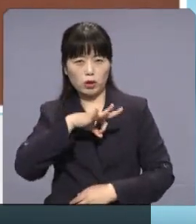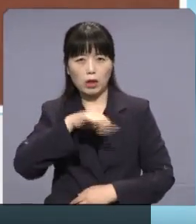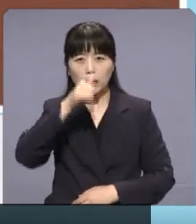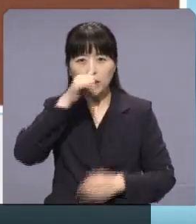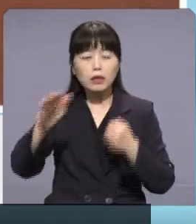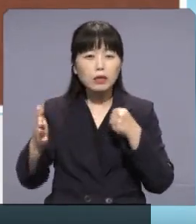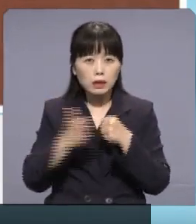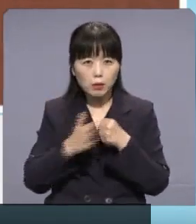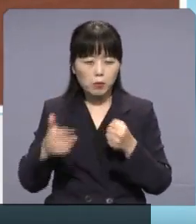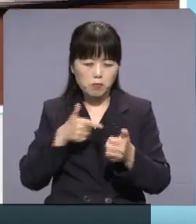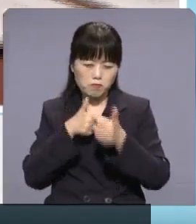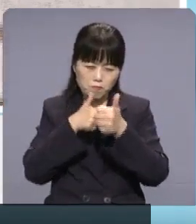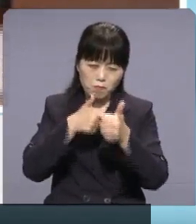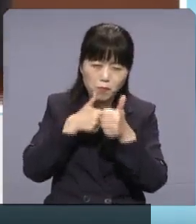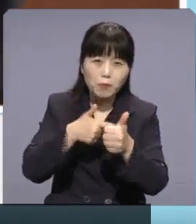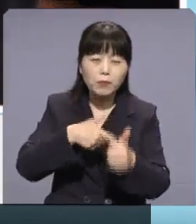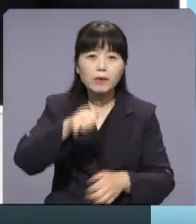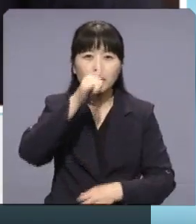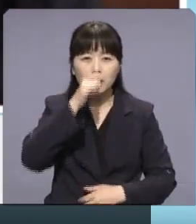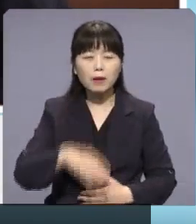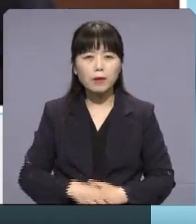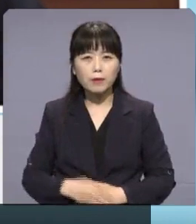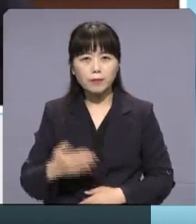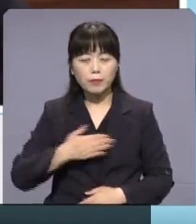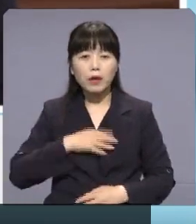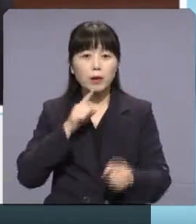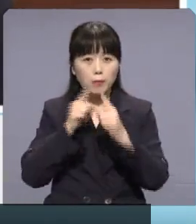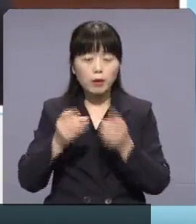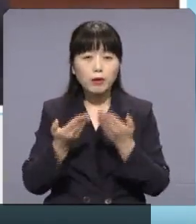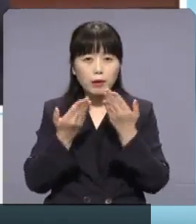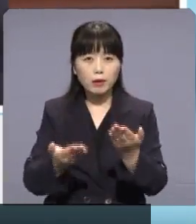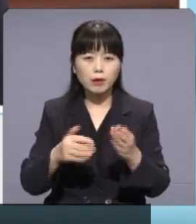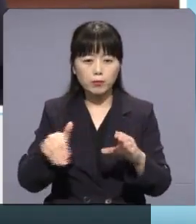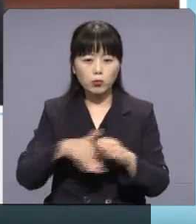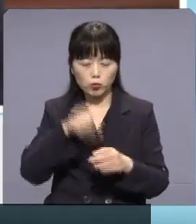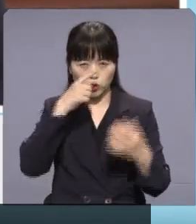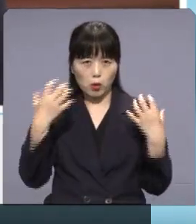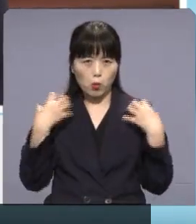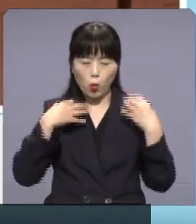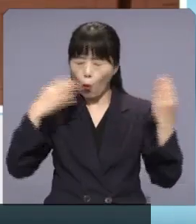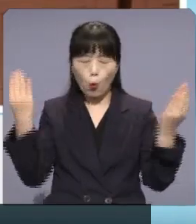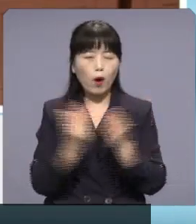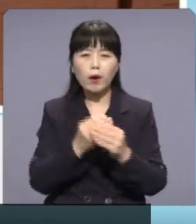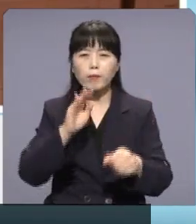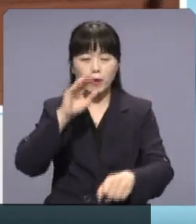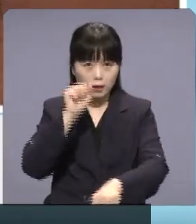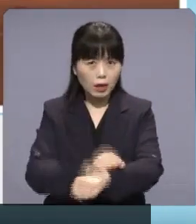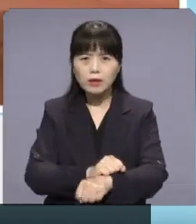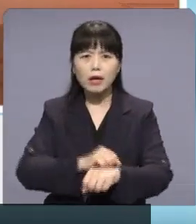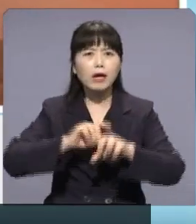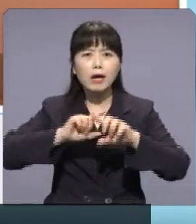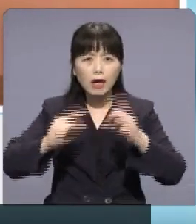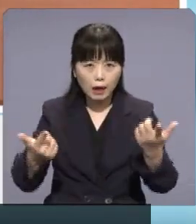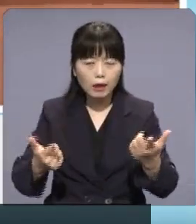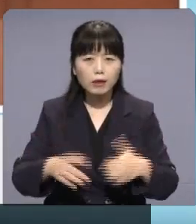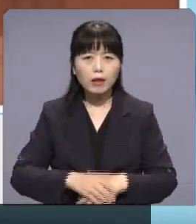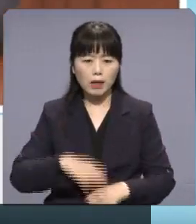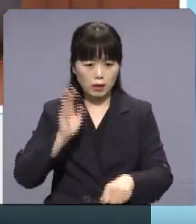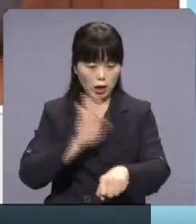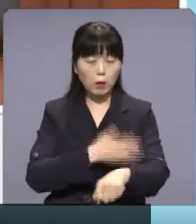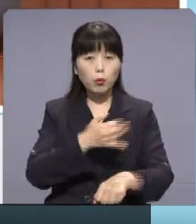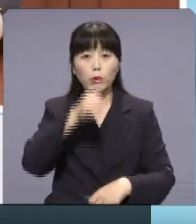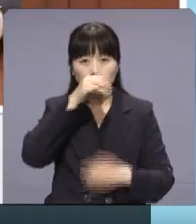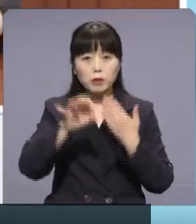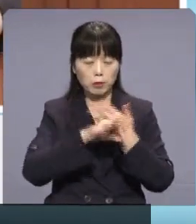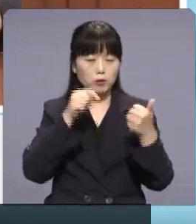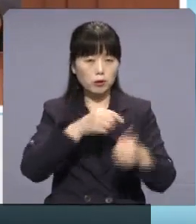이렇게 밀어붙이는 거예요. 네. 제가 말씀드렸던 것처럼 문재인 정부에서 완벽하게 잘했다 이렇게 얘기하고 싶은 것이 아니라 그러니까 잘못한 부분이